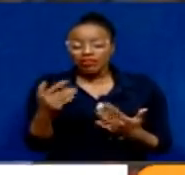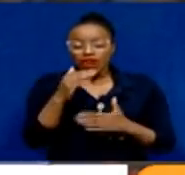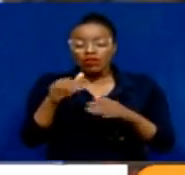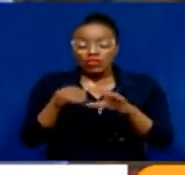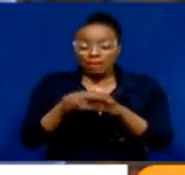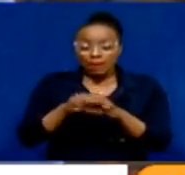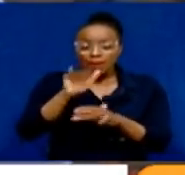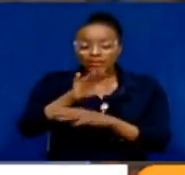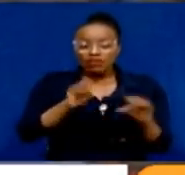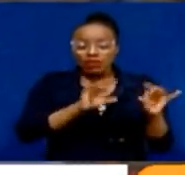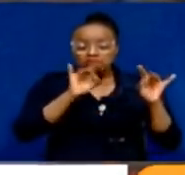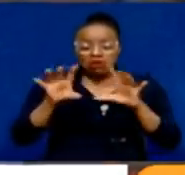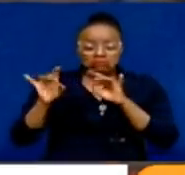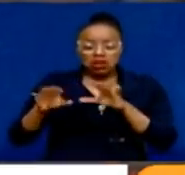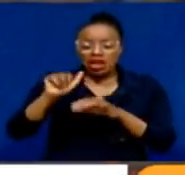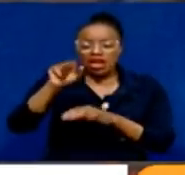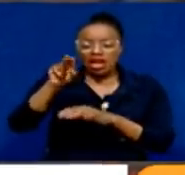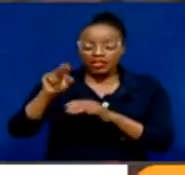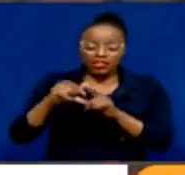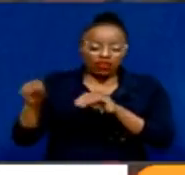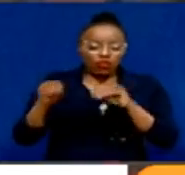Wachumbe wake wameenda wote.